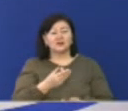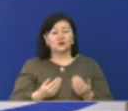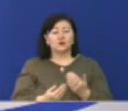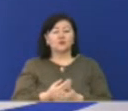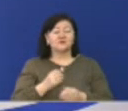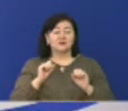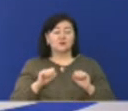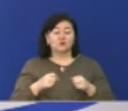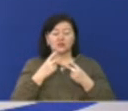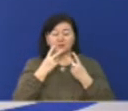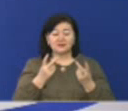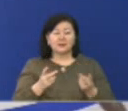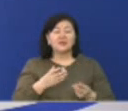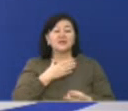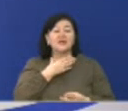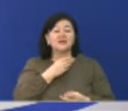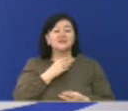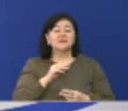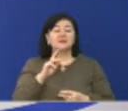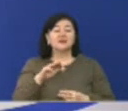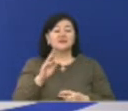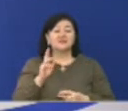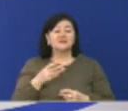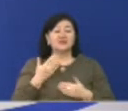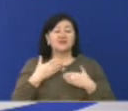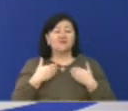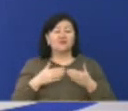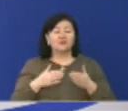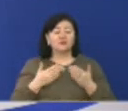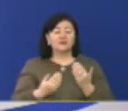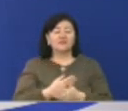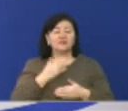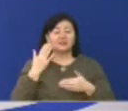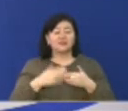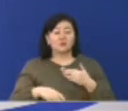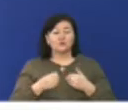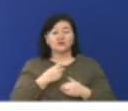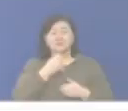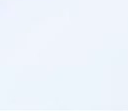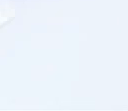доступны на сайте семей.tv.kz. На этом выпуск новостей завершен. Всего вам доброго и до встречи.